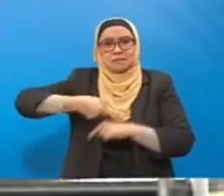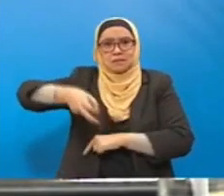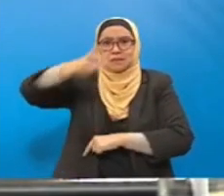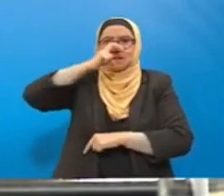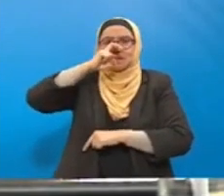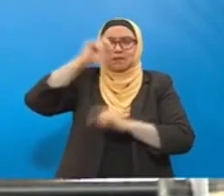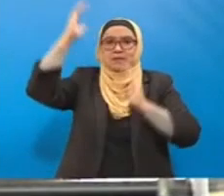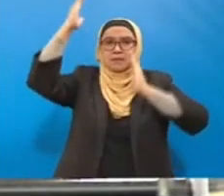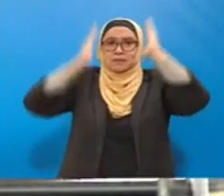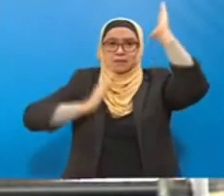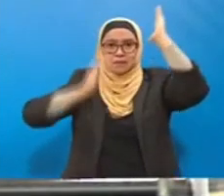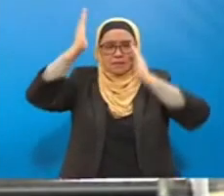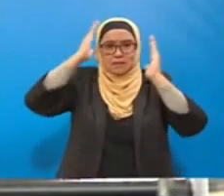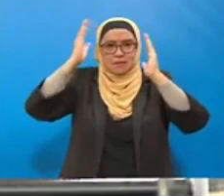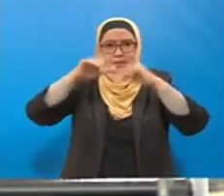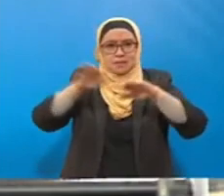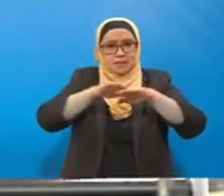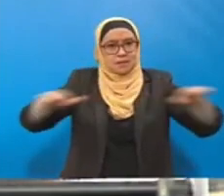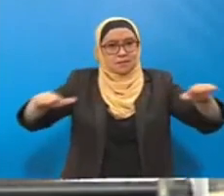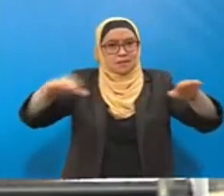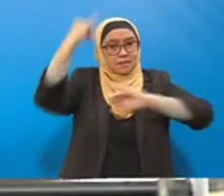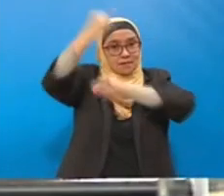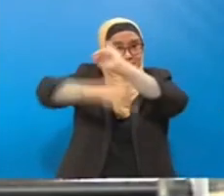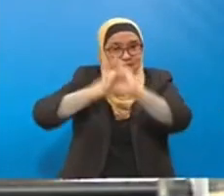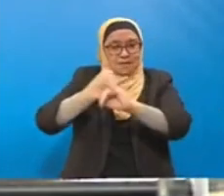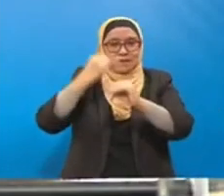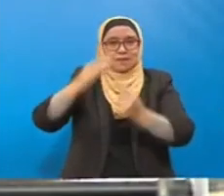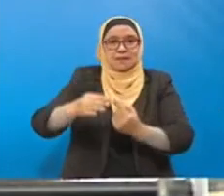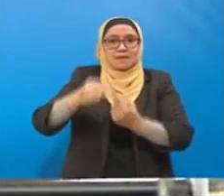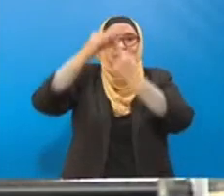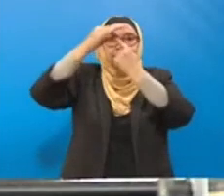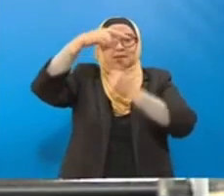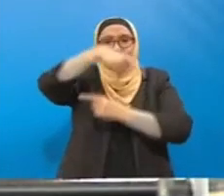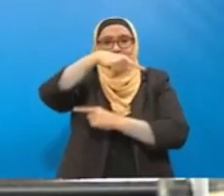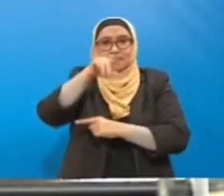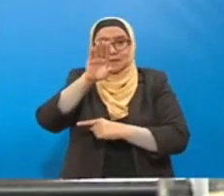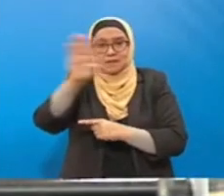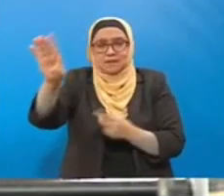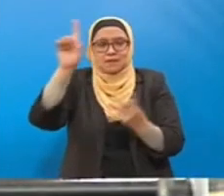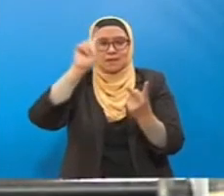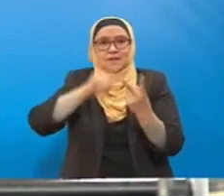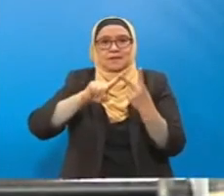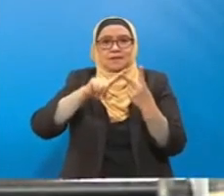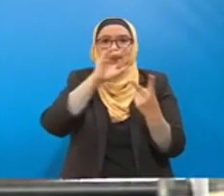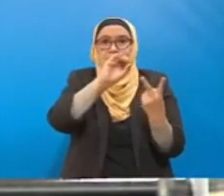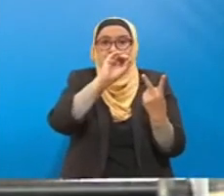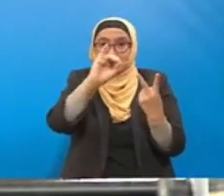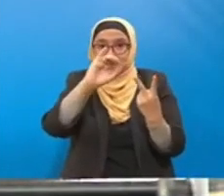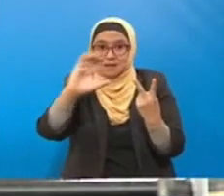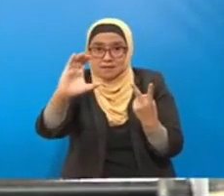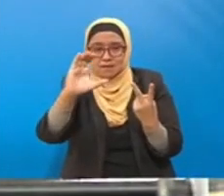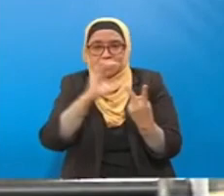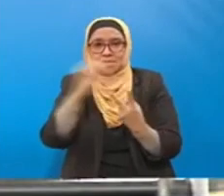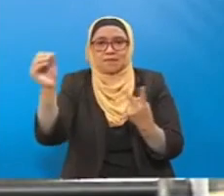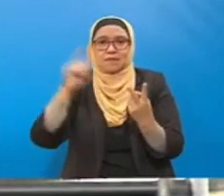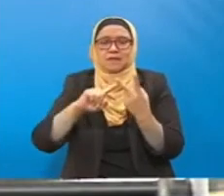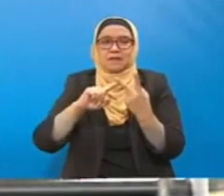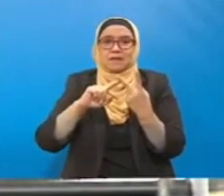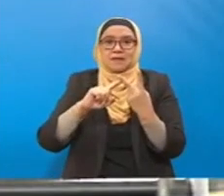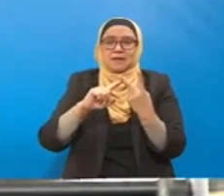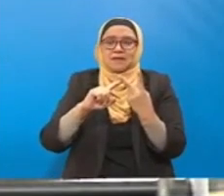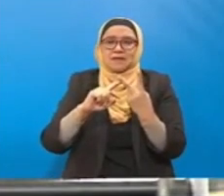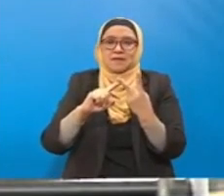antarabangsa terutamanya difoto bahan bangsa-bangsa bersatu pertumbuhan kerjasama Islam MUI dan pergerakkan